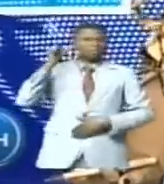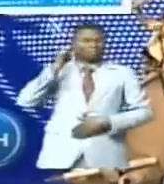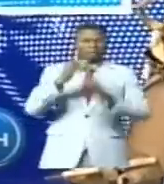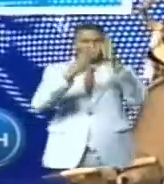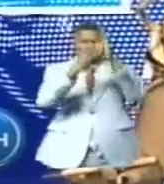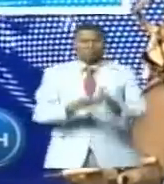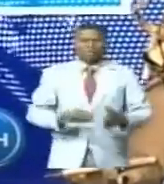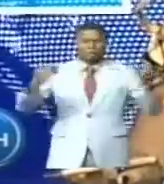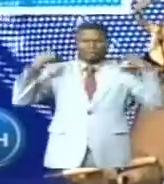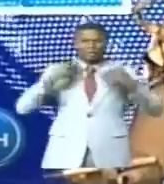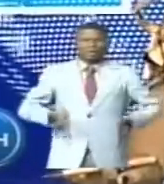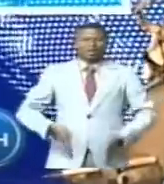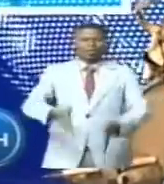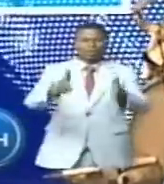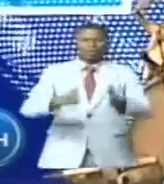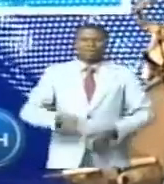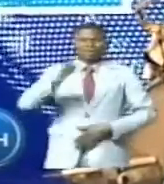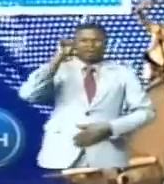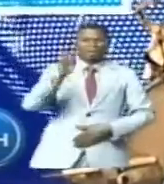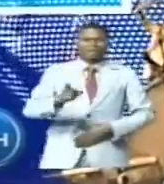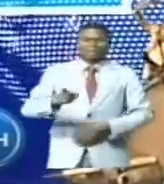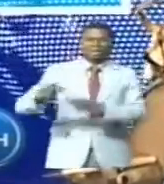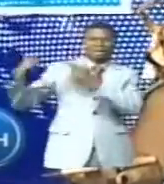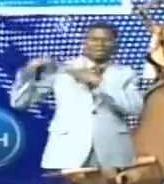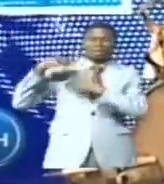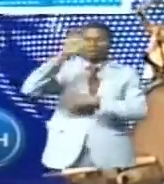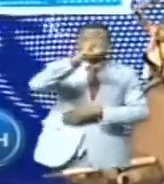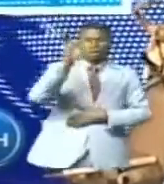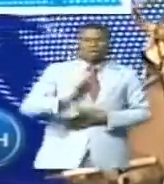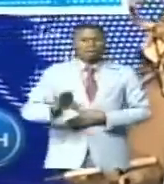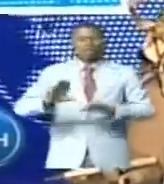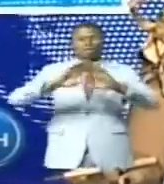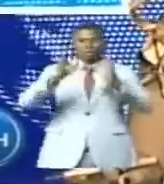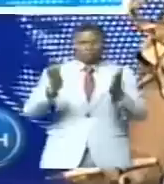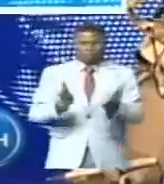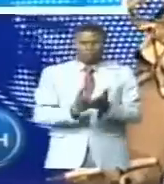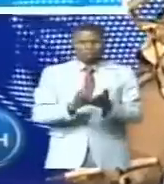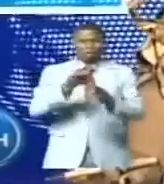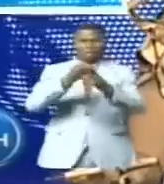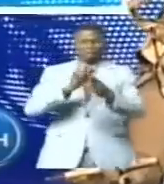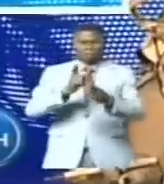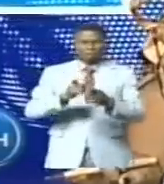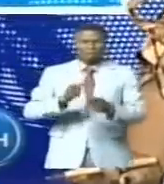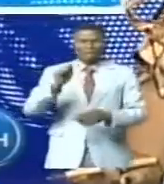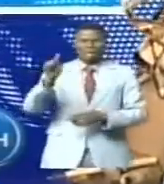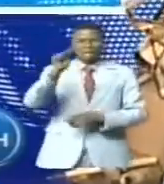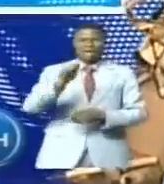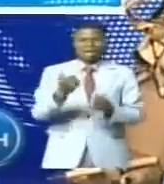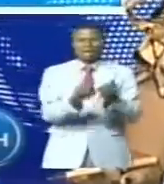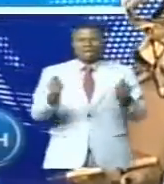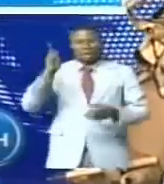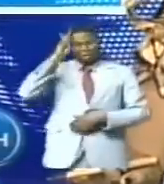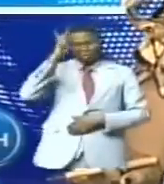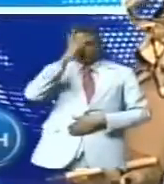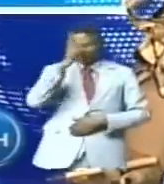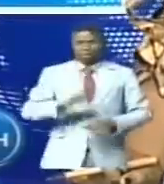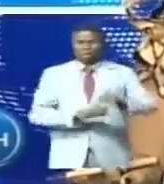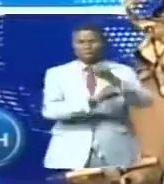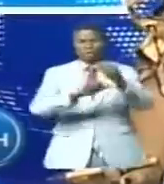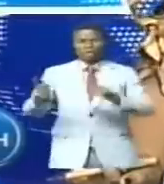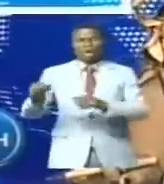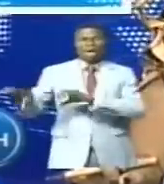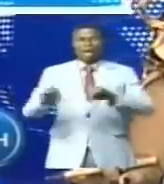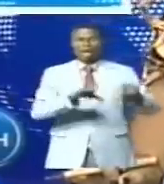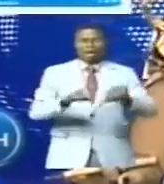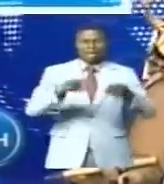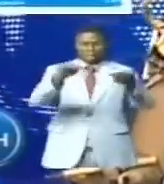800 chefs de rue et 100 responsables communaux et notables, tous issus de l'ASBL Banachangoutosungana. La cérémonie a eu lieu